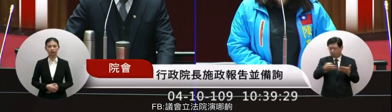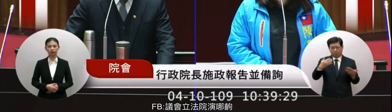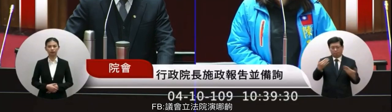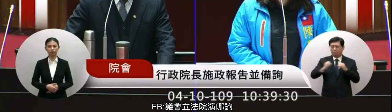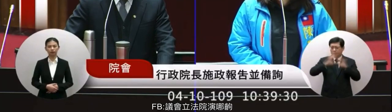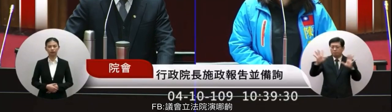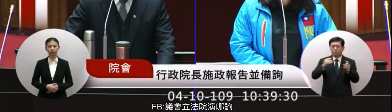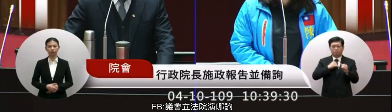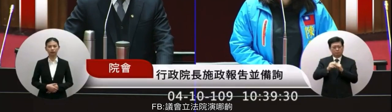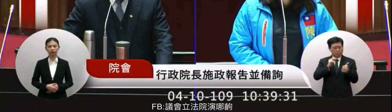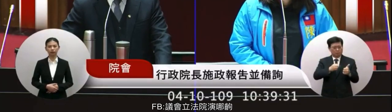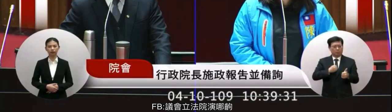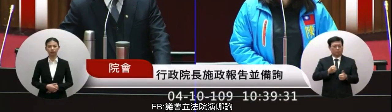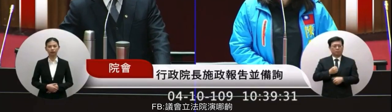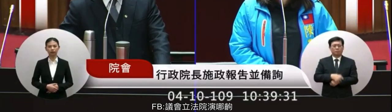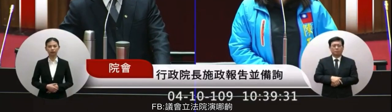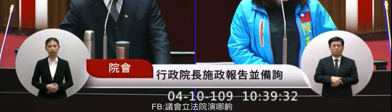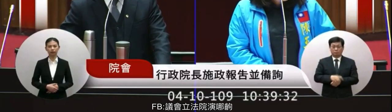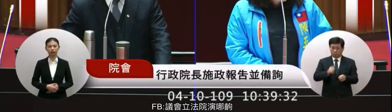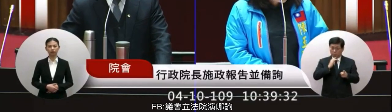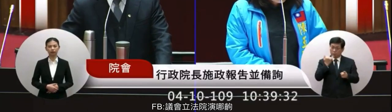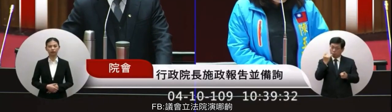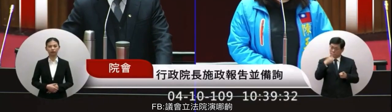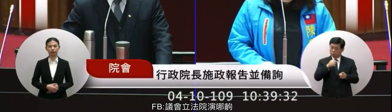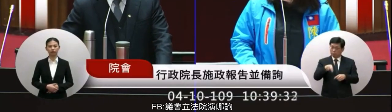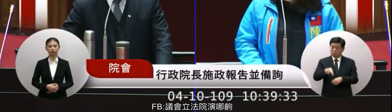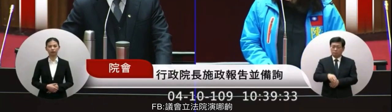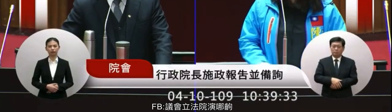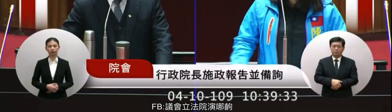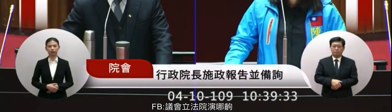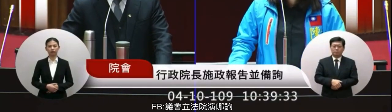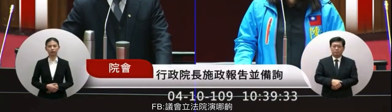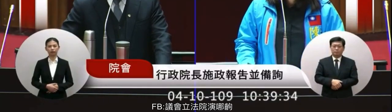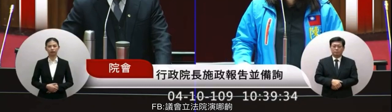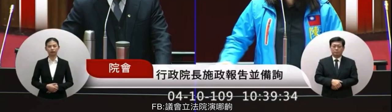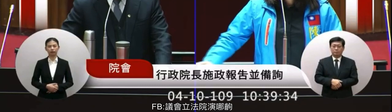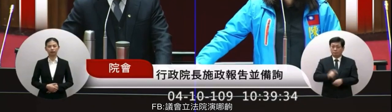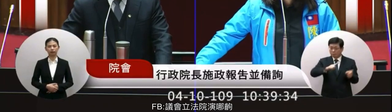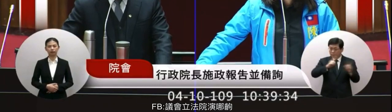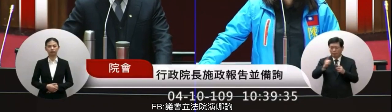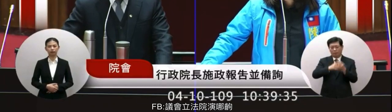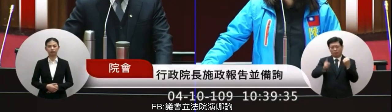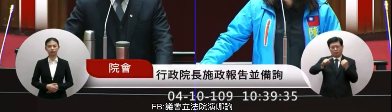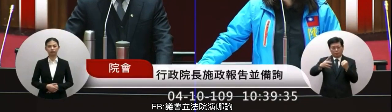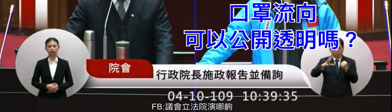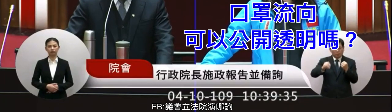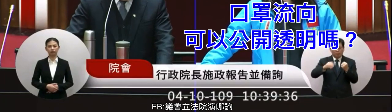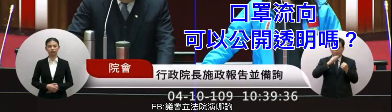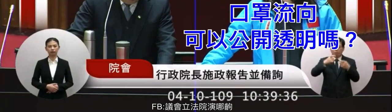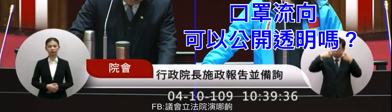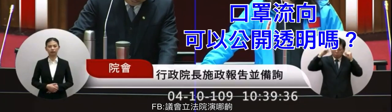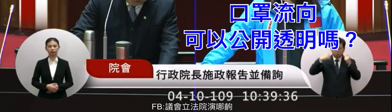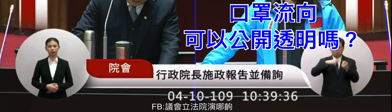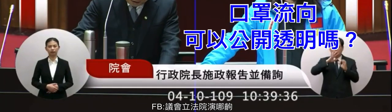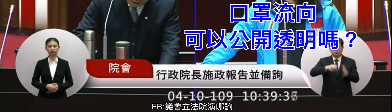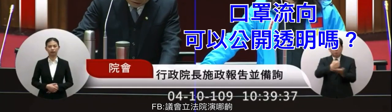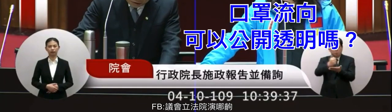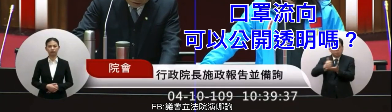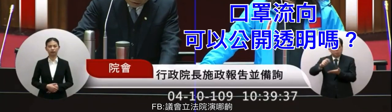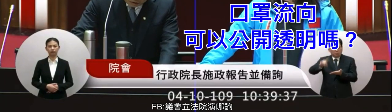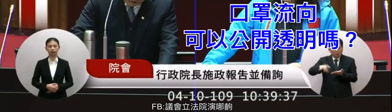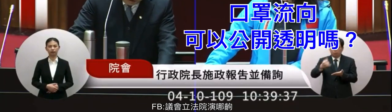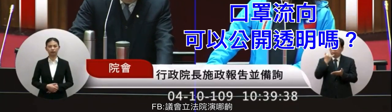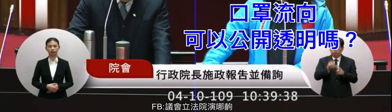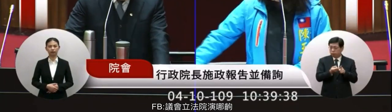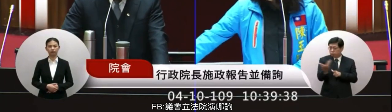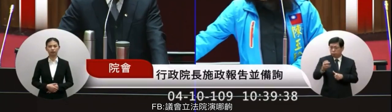这样可以安定民心呐、啊，好，这个是不是可以做到？就是 我们 一天1500万片的口罩流向可以公